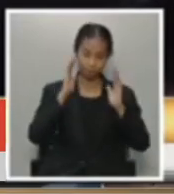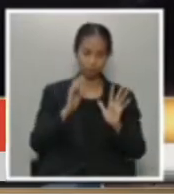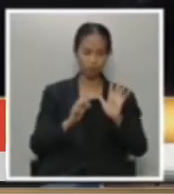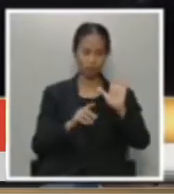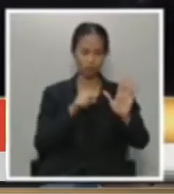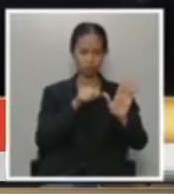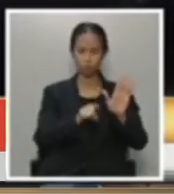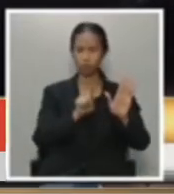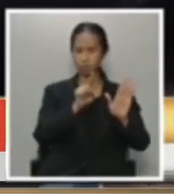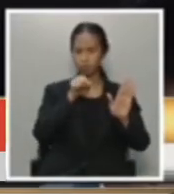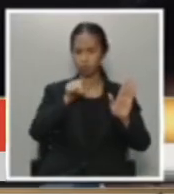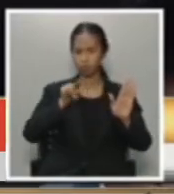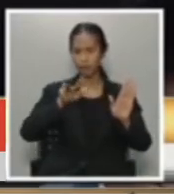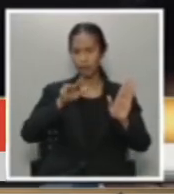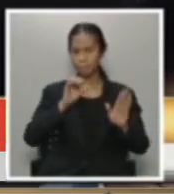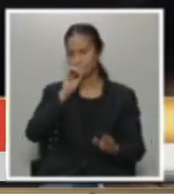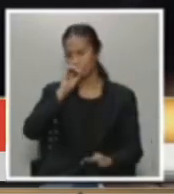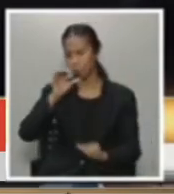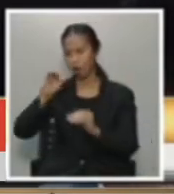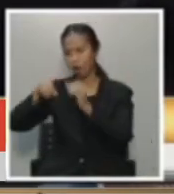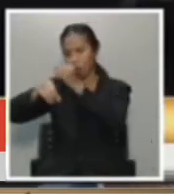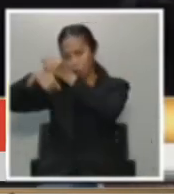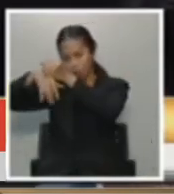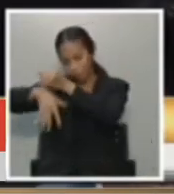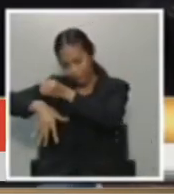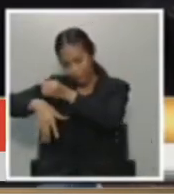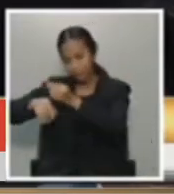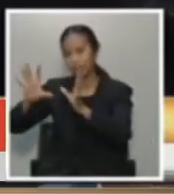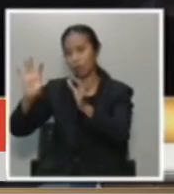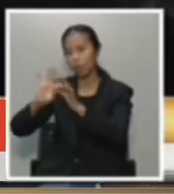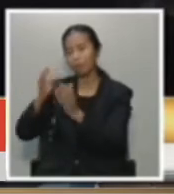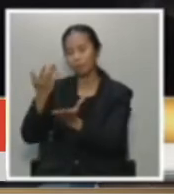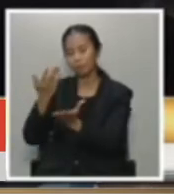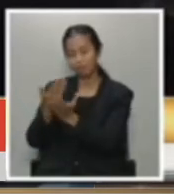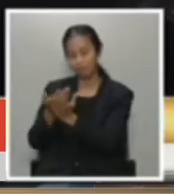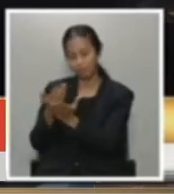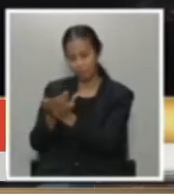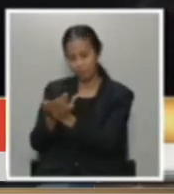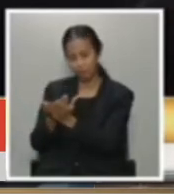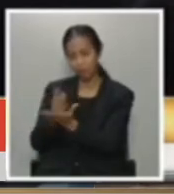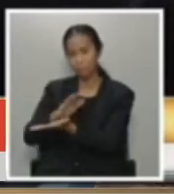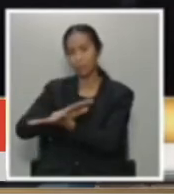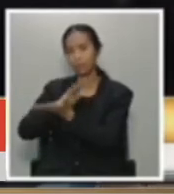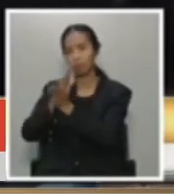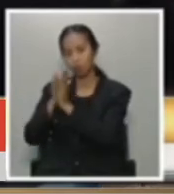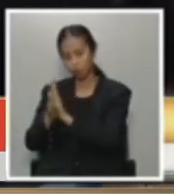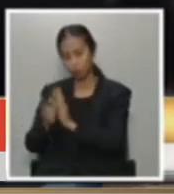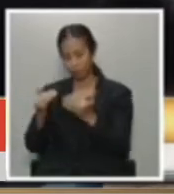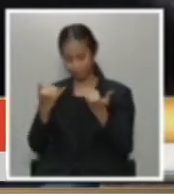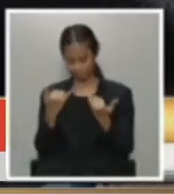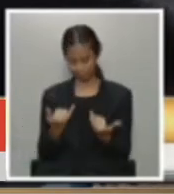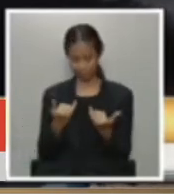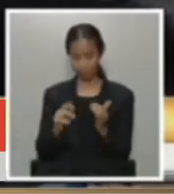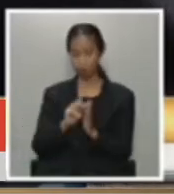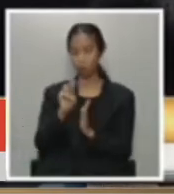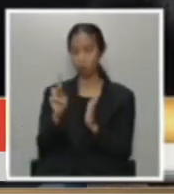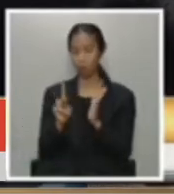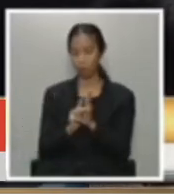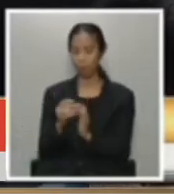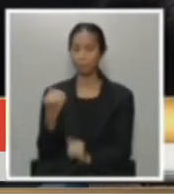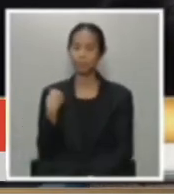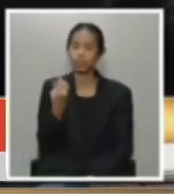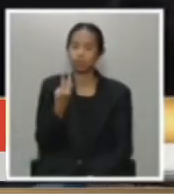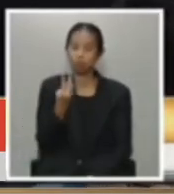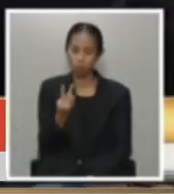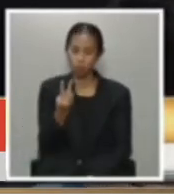าปฏิรูปโครงสร้างรายได้ของรัฐออกกฎหมายมา2ฉบับกฎหมายภาษีฉบับแ